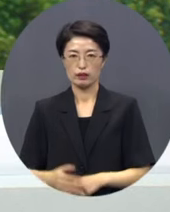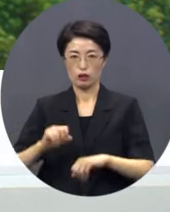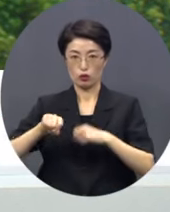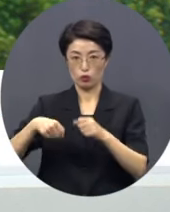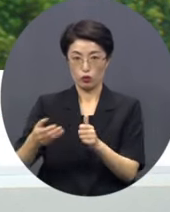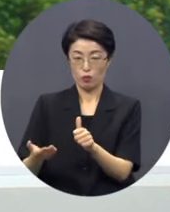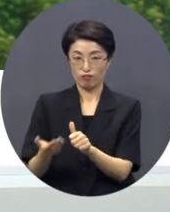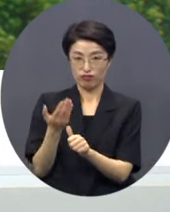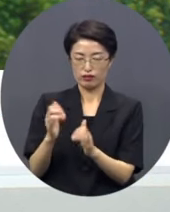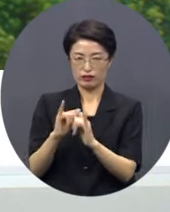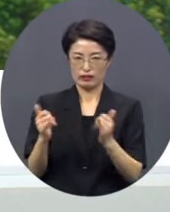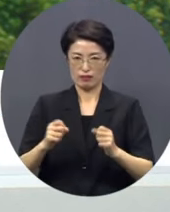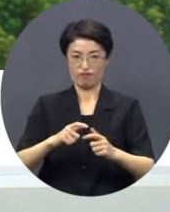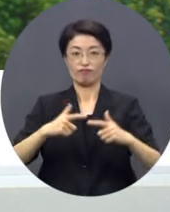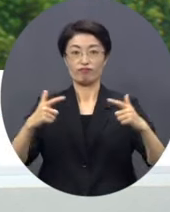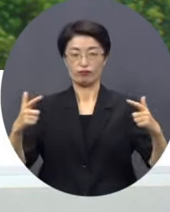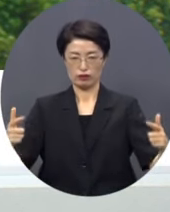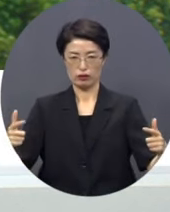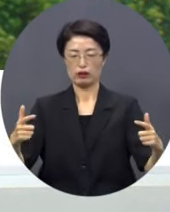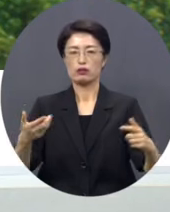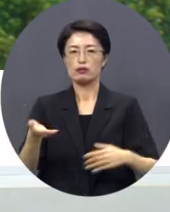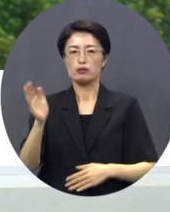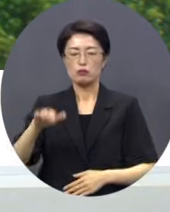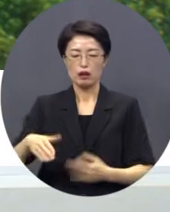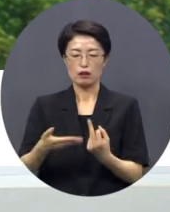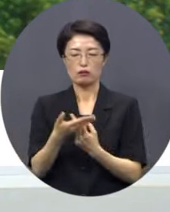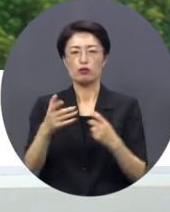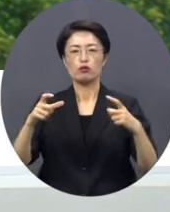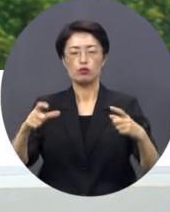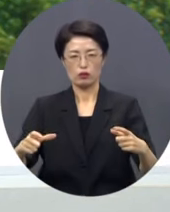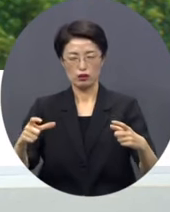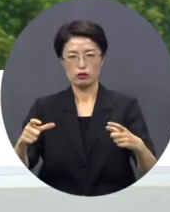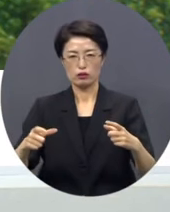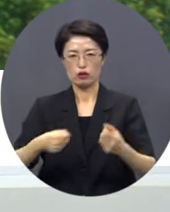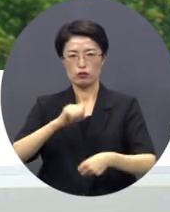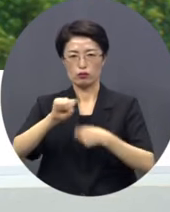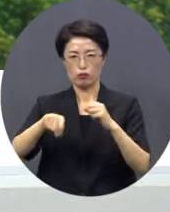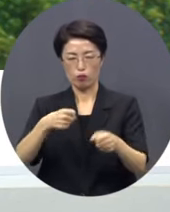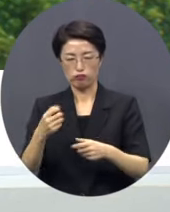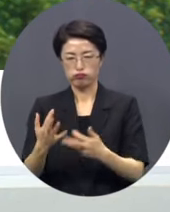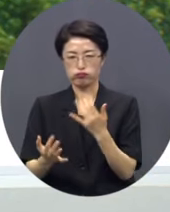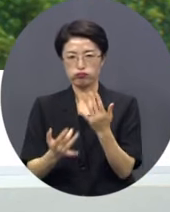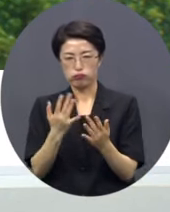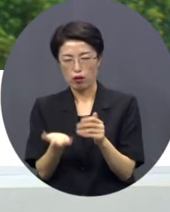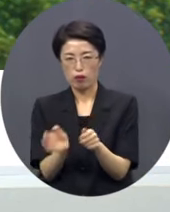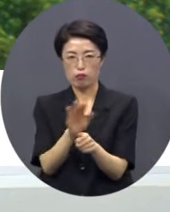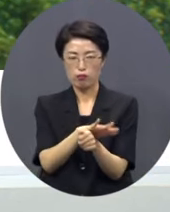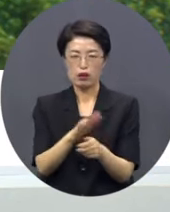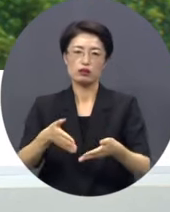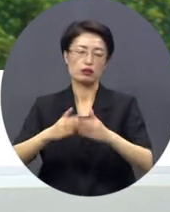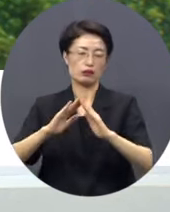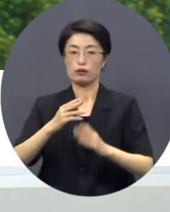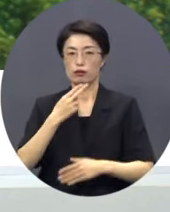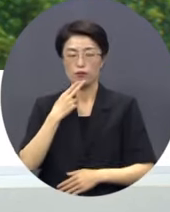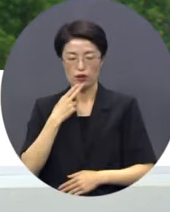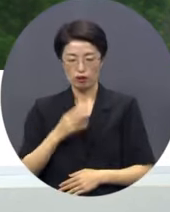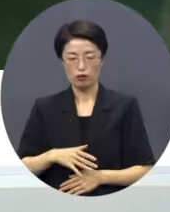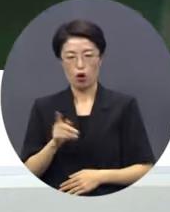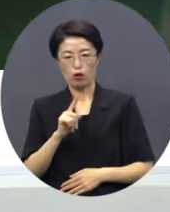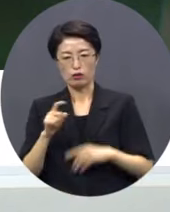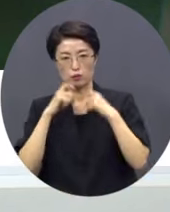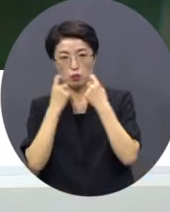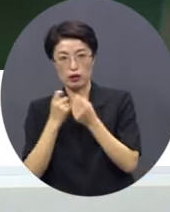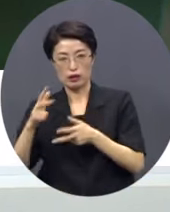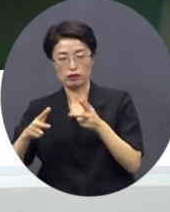반려동물 키우는 사람들이 크게 늘고 있지만 제주에는 아직 동물 장묘 시설이 없는데요. 한